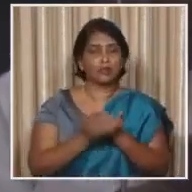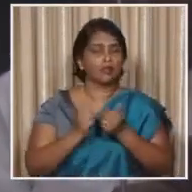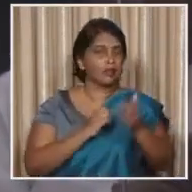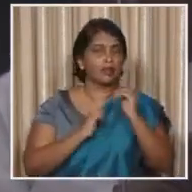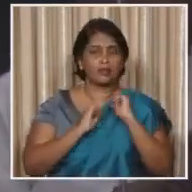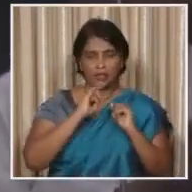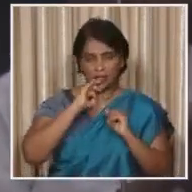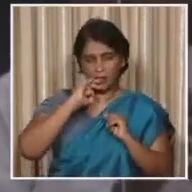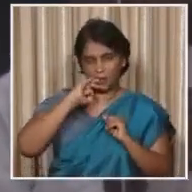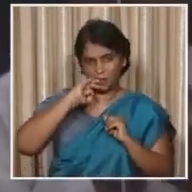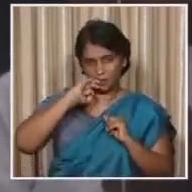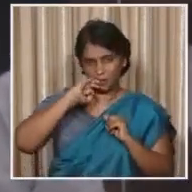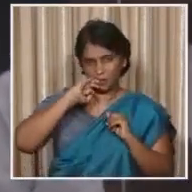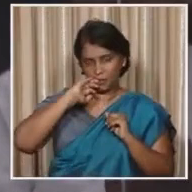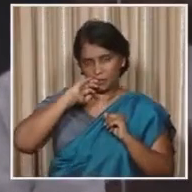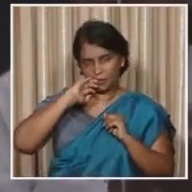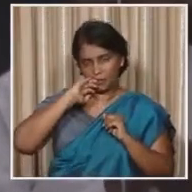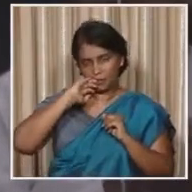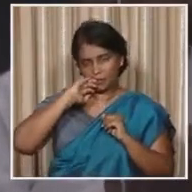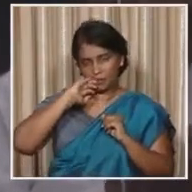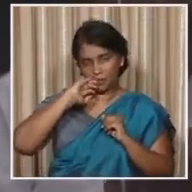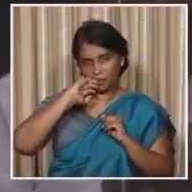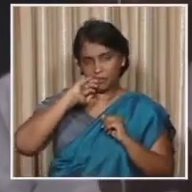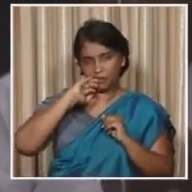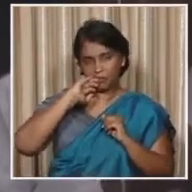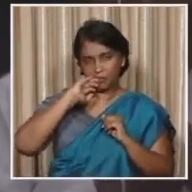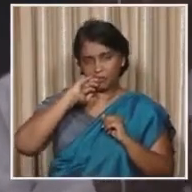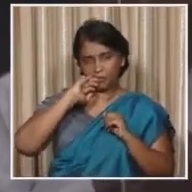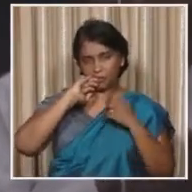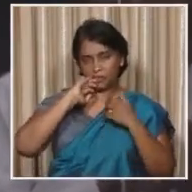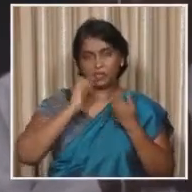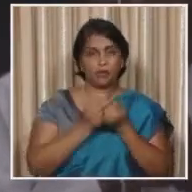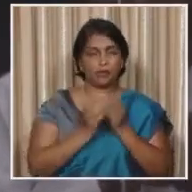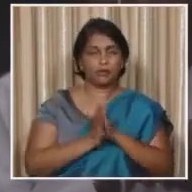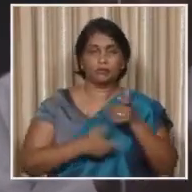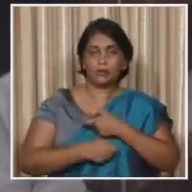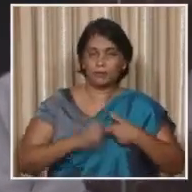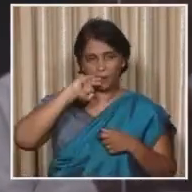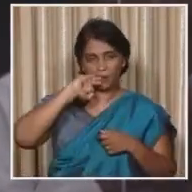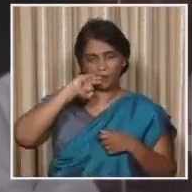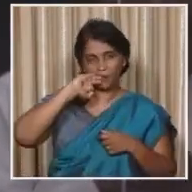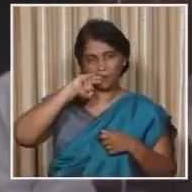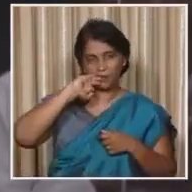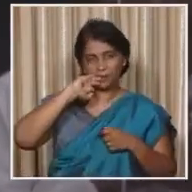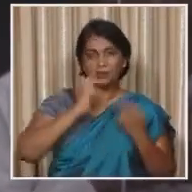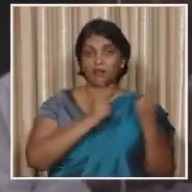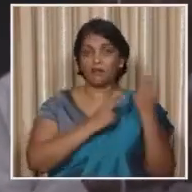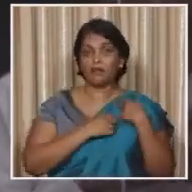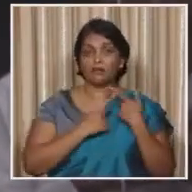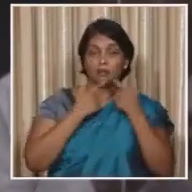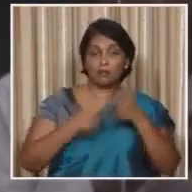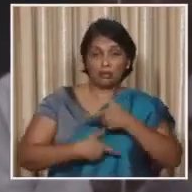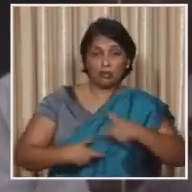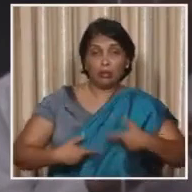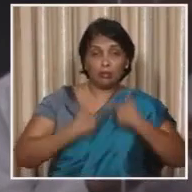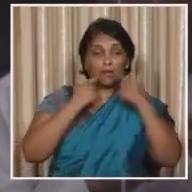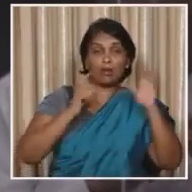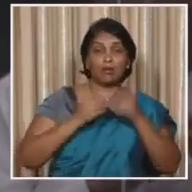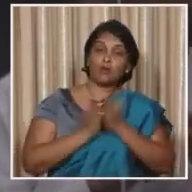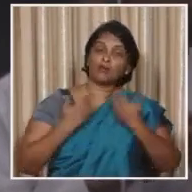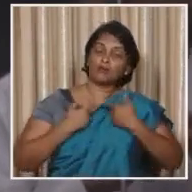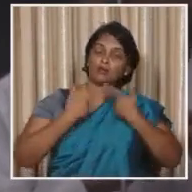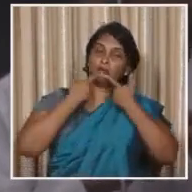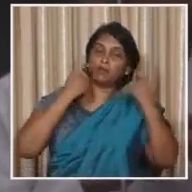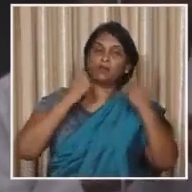වෙලා තියෙන්නේ. එතුමාට විනාඩි දෙකක් කාලයක් තිබෙනවා. තමන්ගේ තනතුරෙන් ඒ ධූරය බබලවනවා වෙනුවට ධූරයෙන්